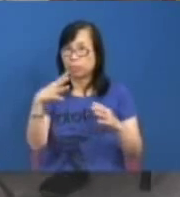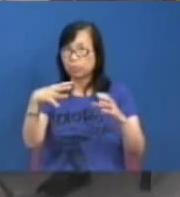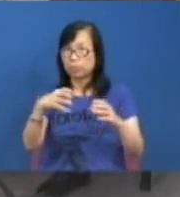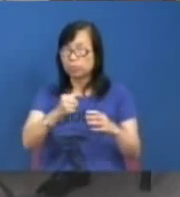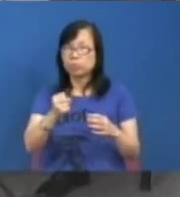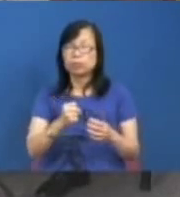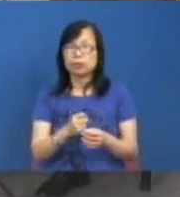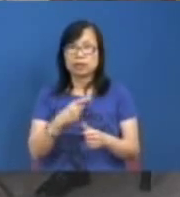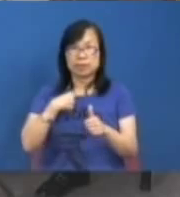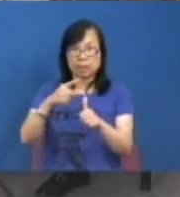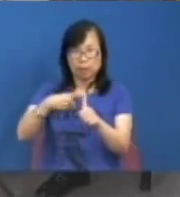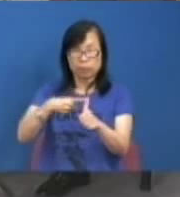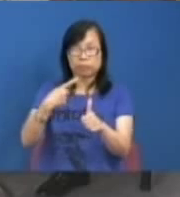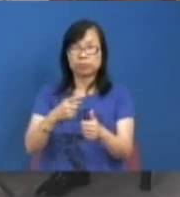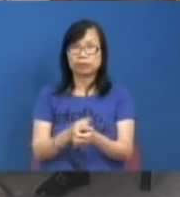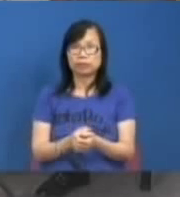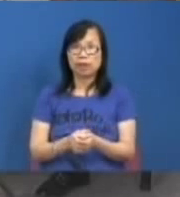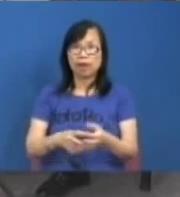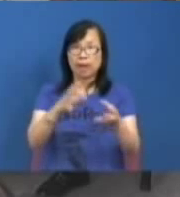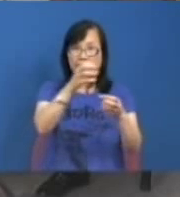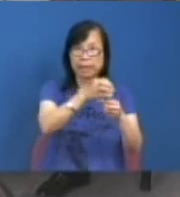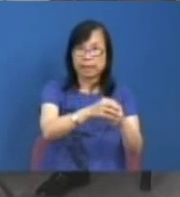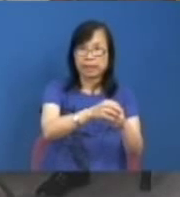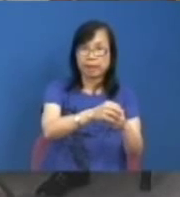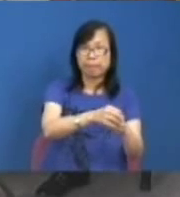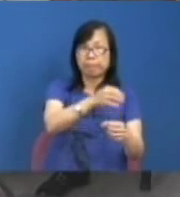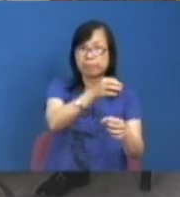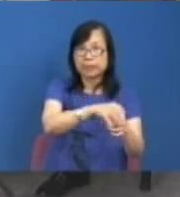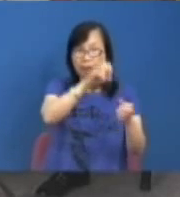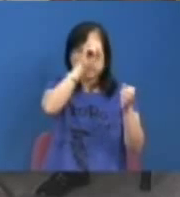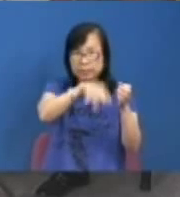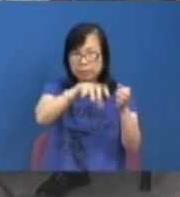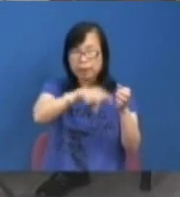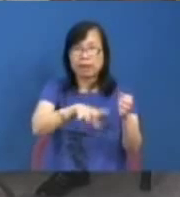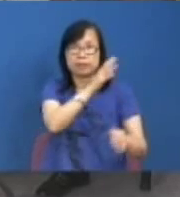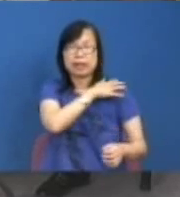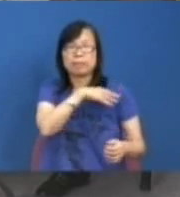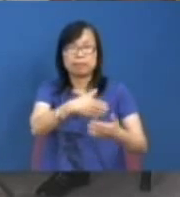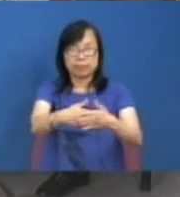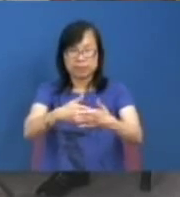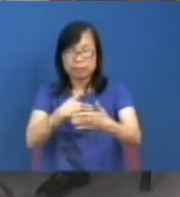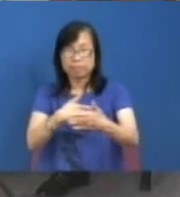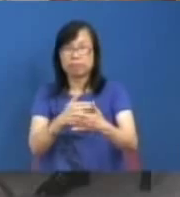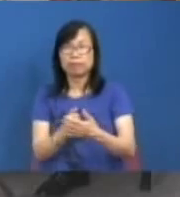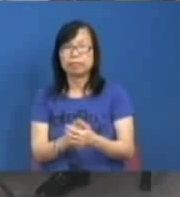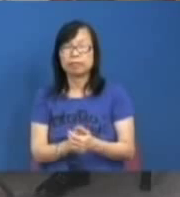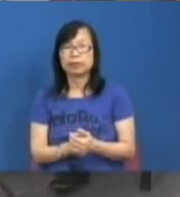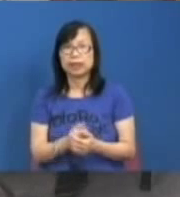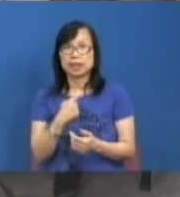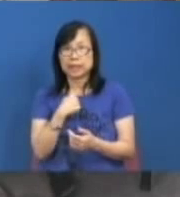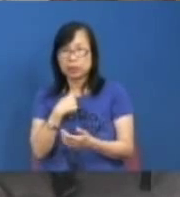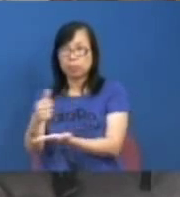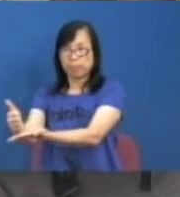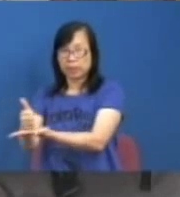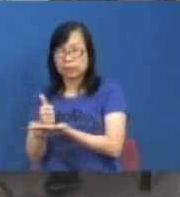係首要咧，即係喺個勘察嗰個滲漏係邊個責任之前咧，其實要聘